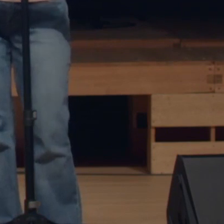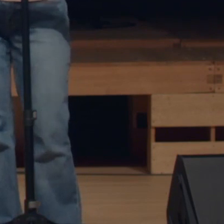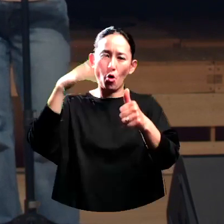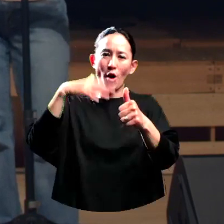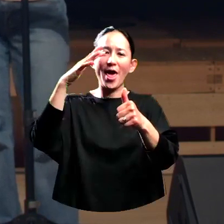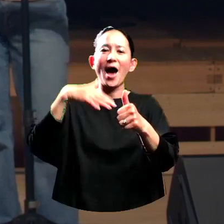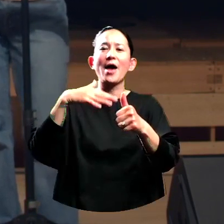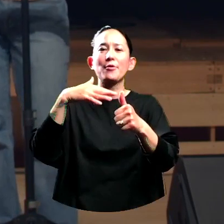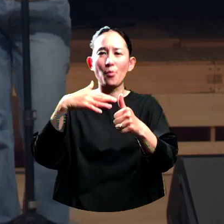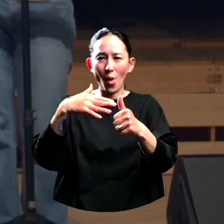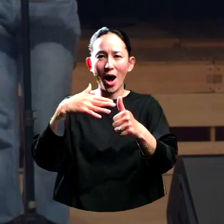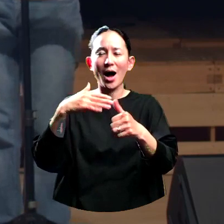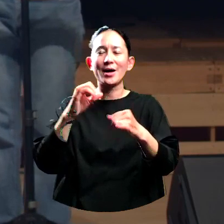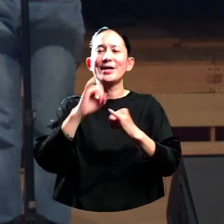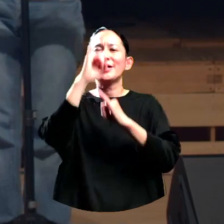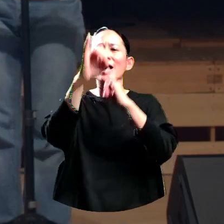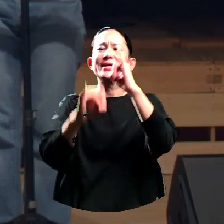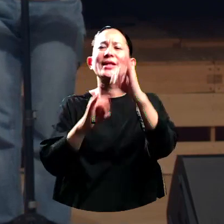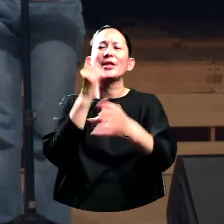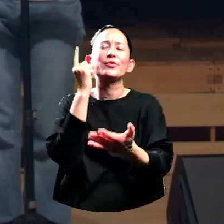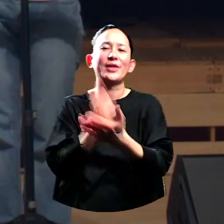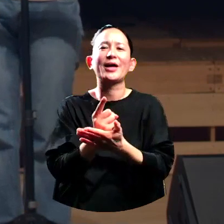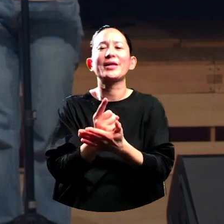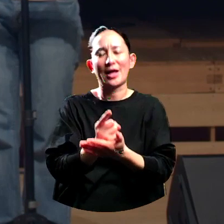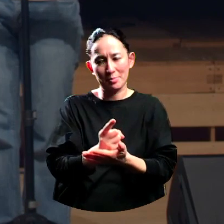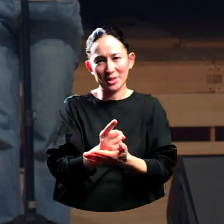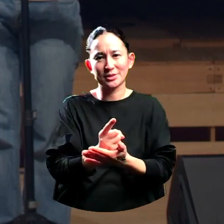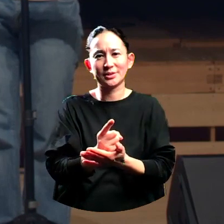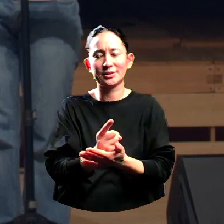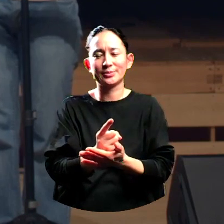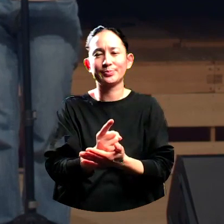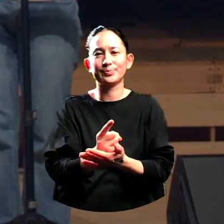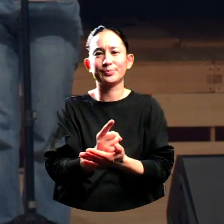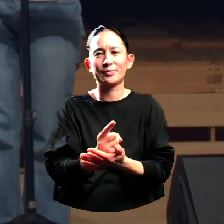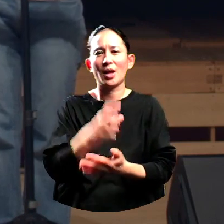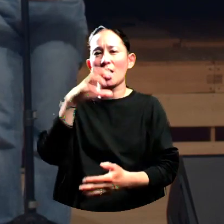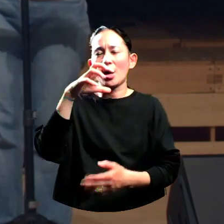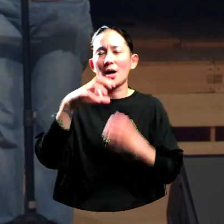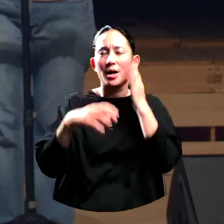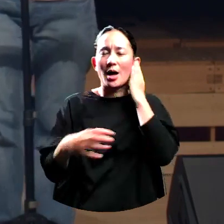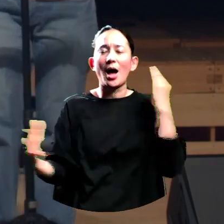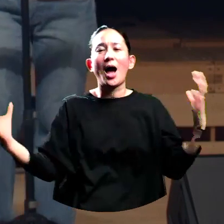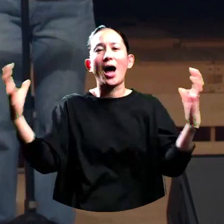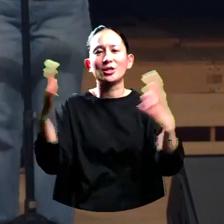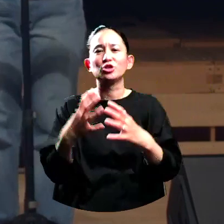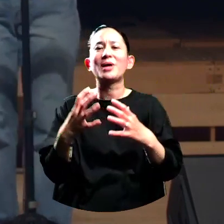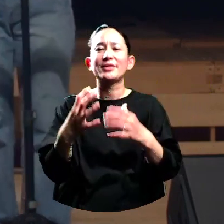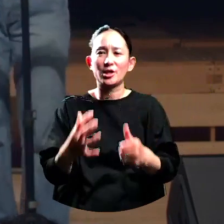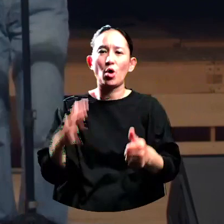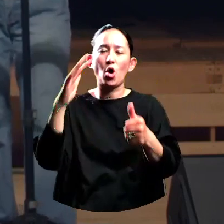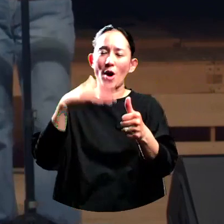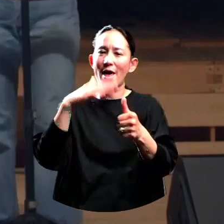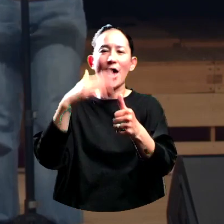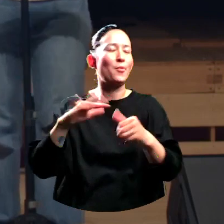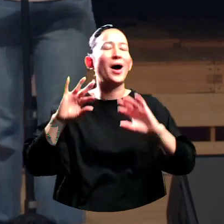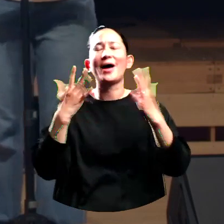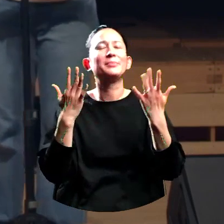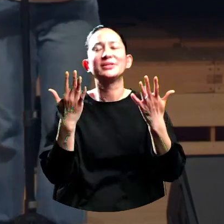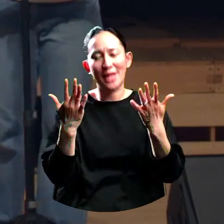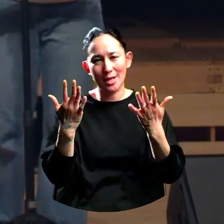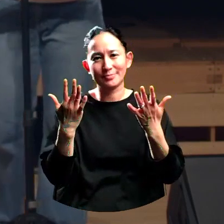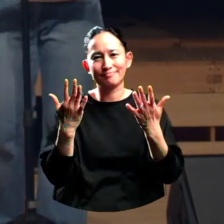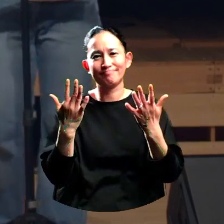Hope Studio. 来週の礼拝なんですけれども、ライブ配信、Hope Studio からのライブ配信となります。